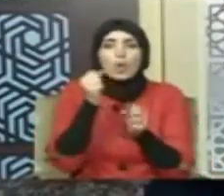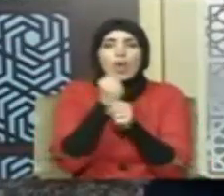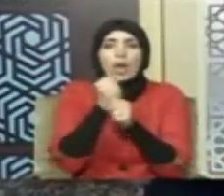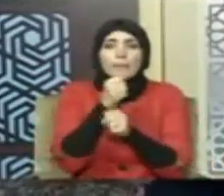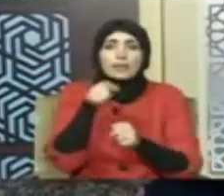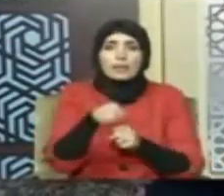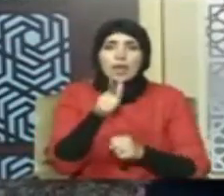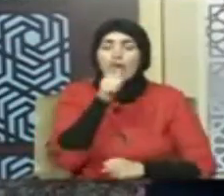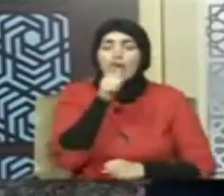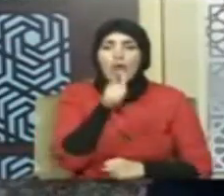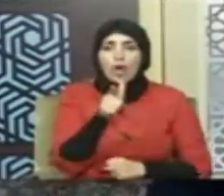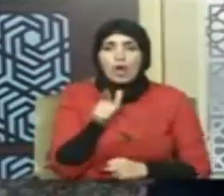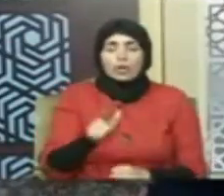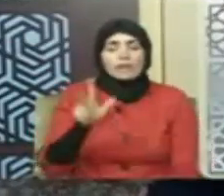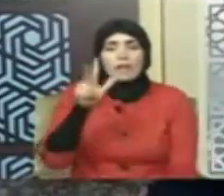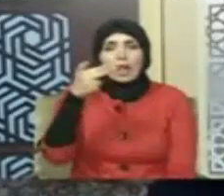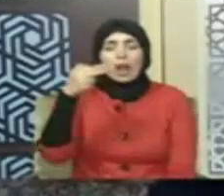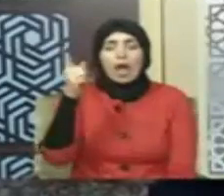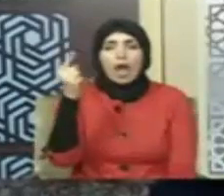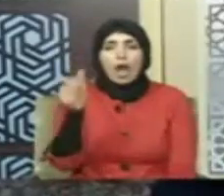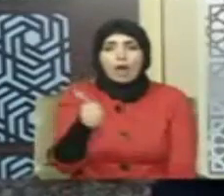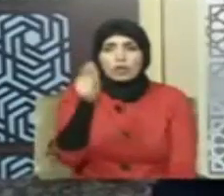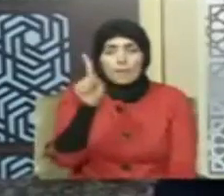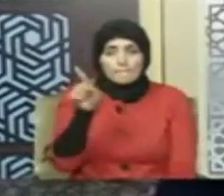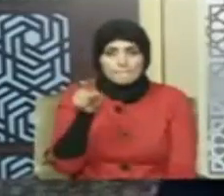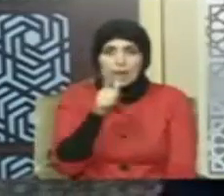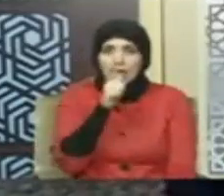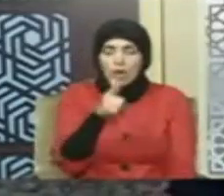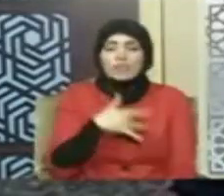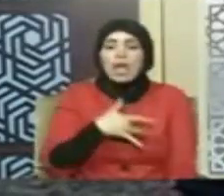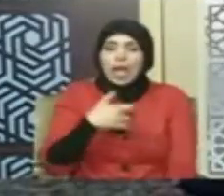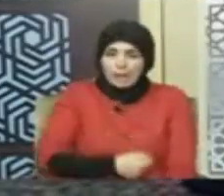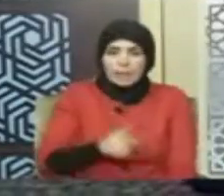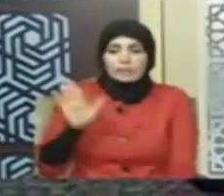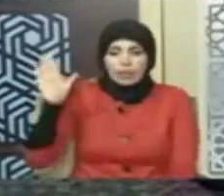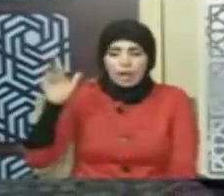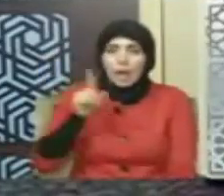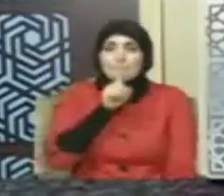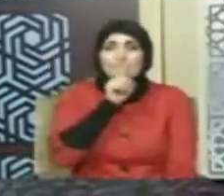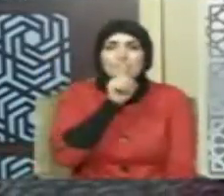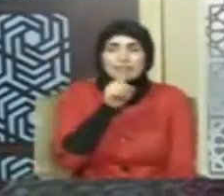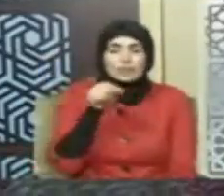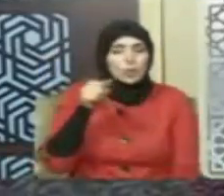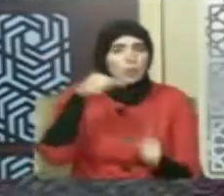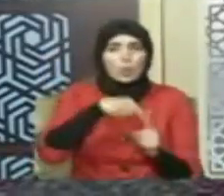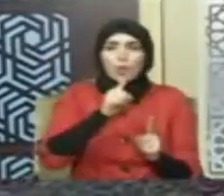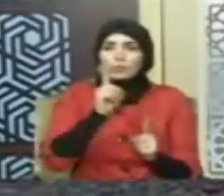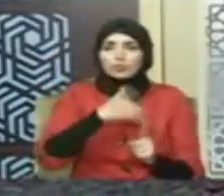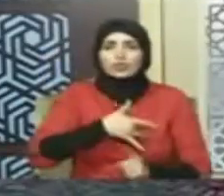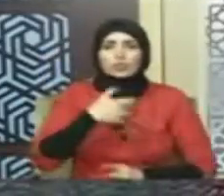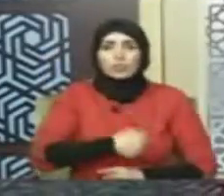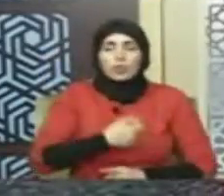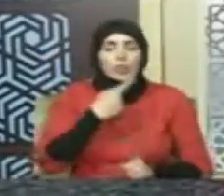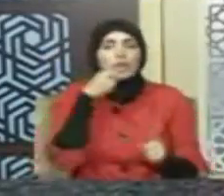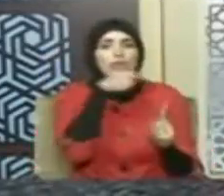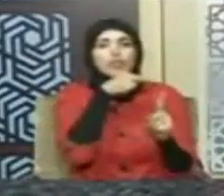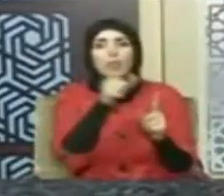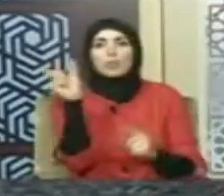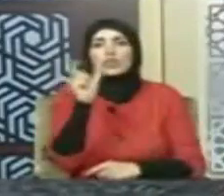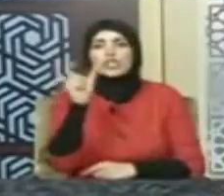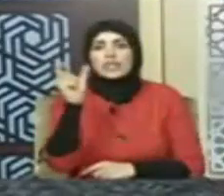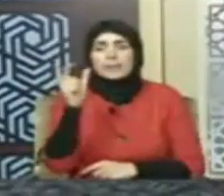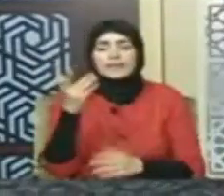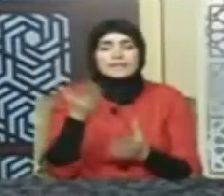العمل. قالت الأعراب آمنا، قل لم تؤمنوا ولكن قولوا أسلمنا